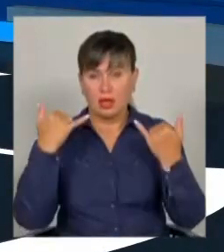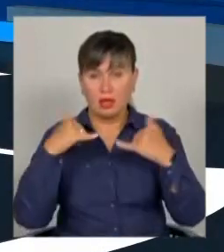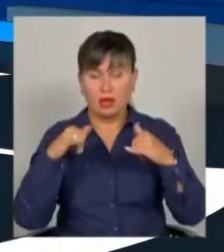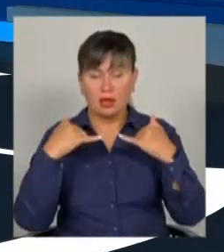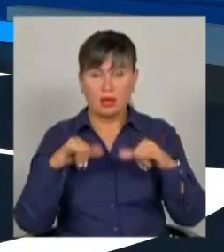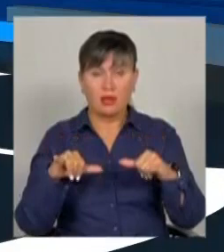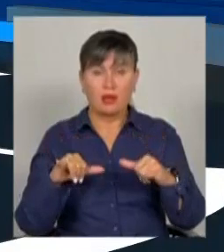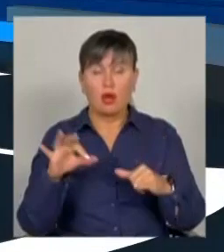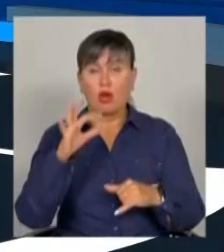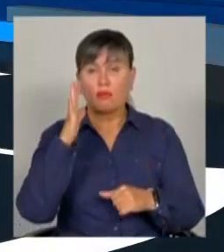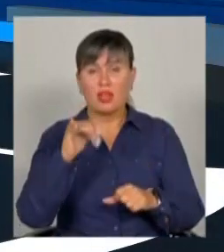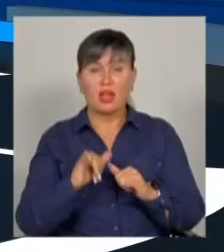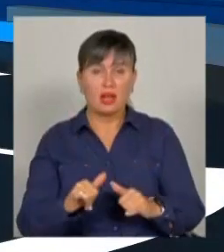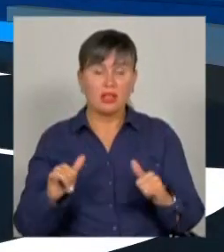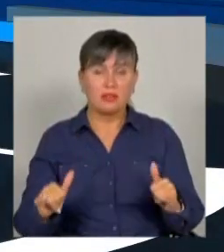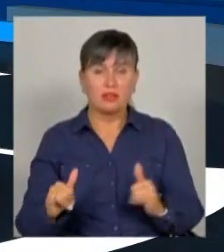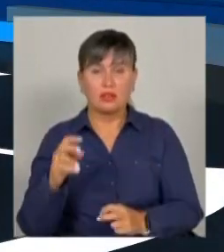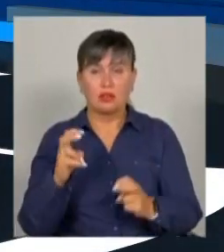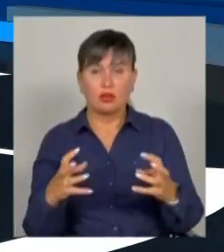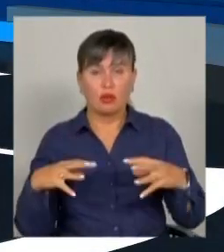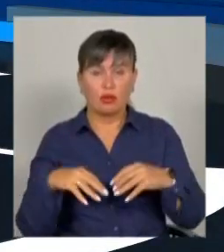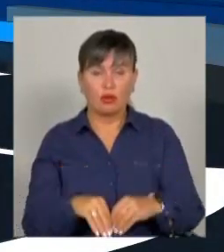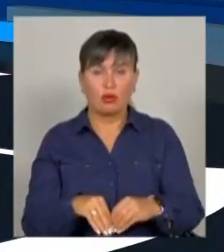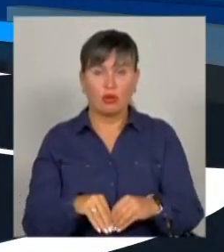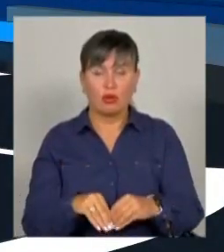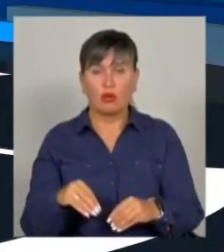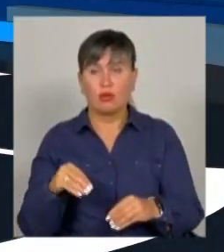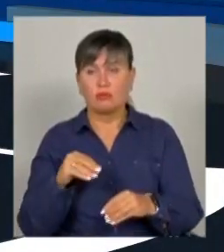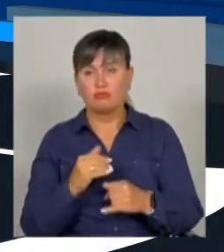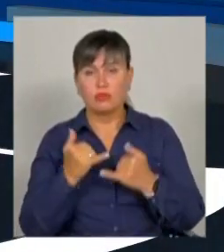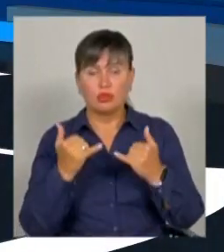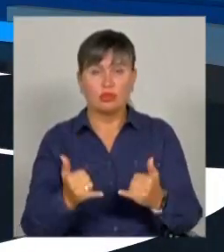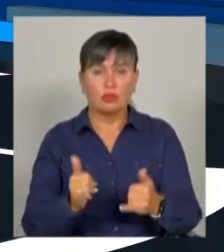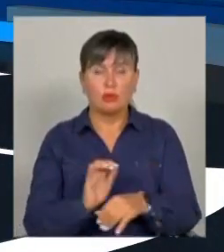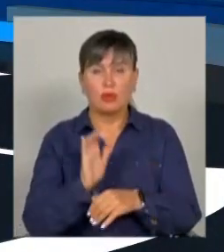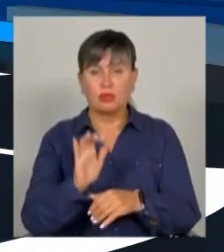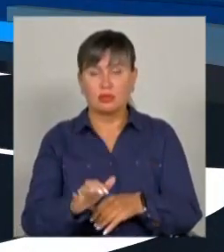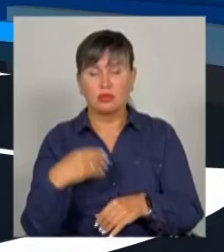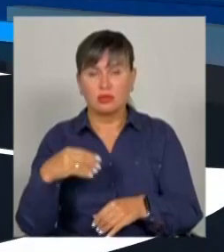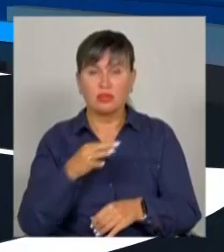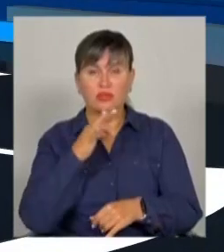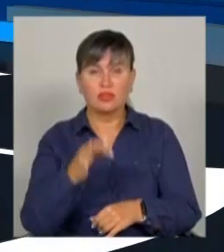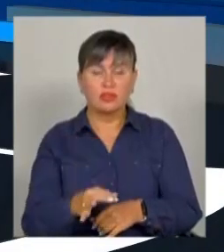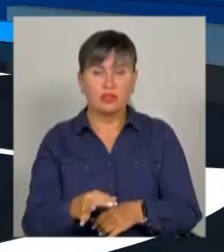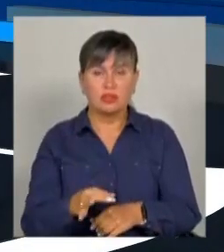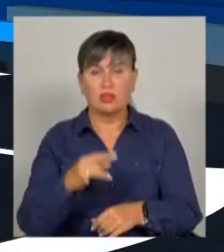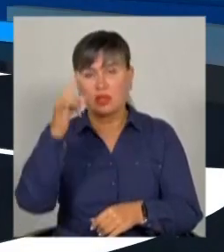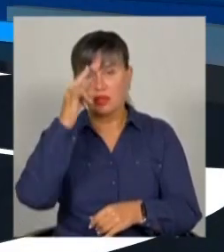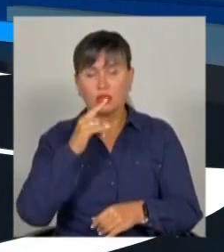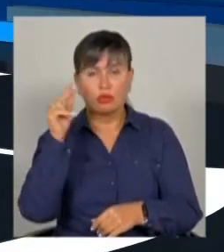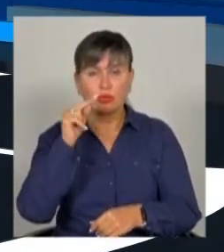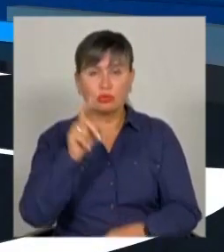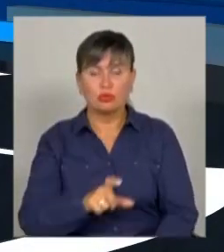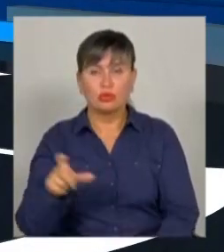скота. О перспективах развития агропромышленного комплекса, озвученных в ежегодном послании президента, высказались ведущие казахстанские